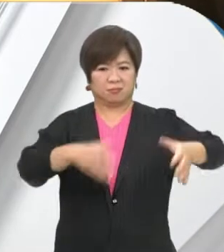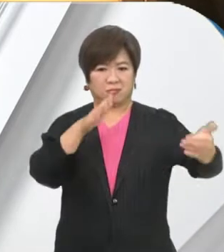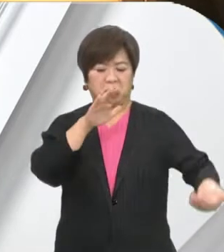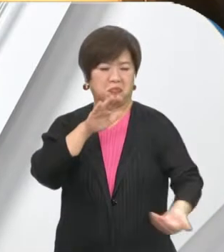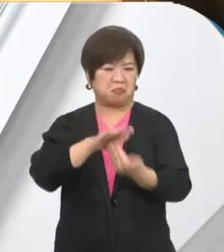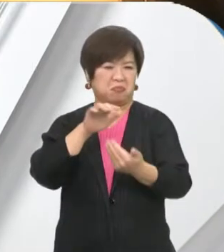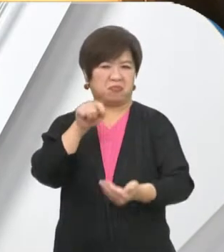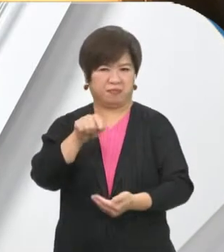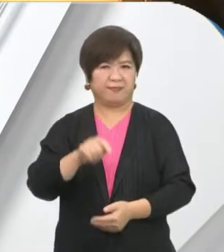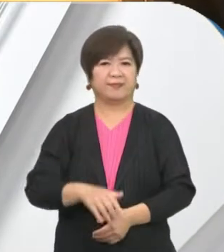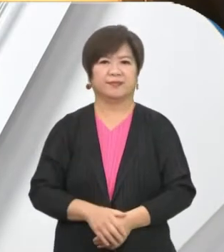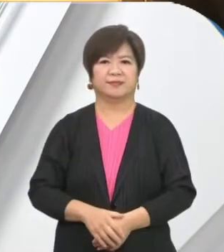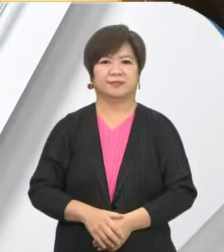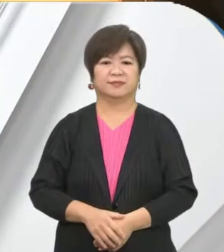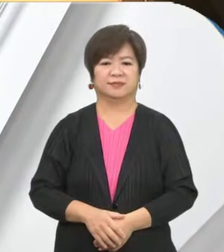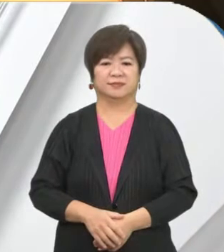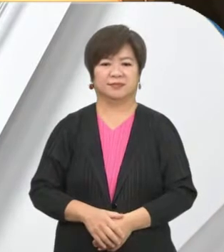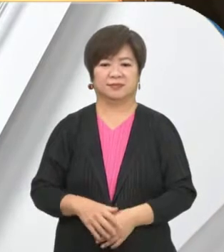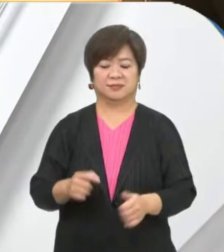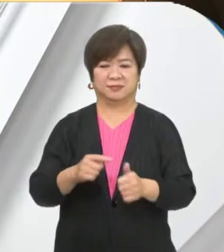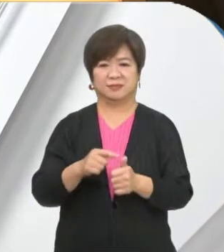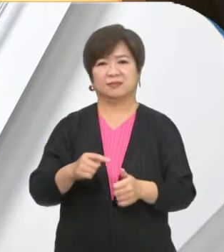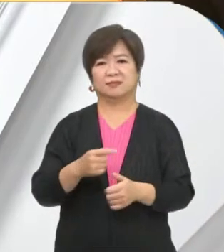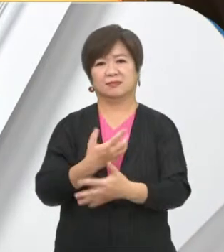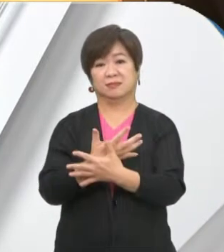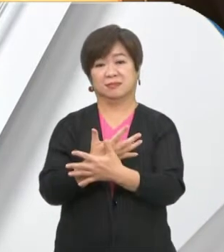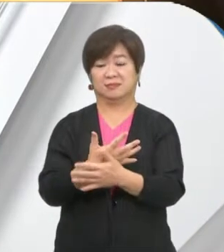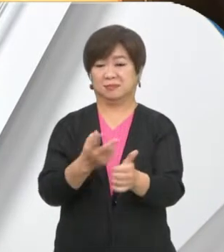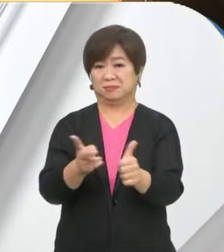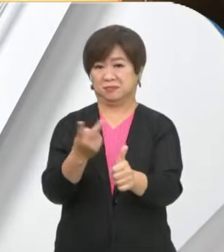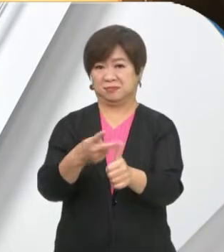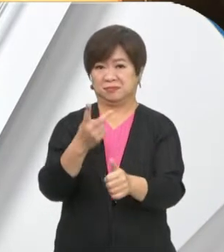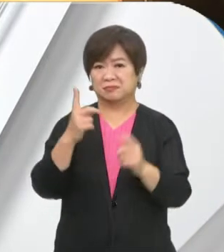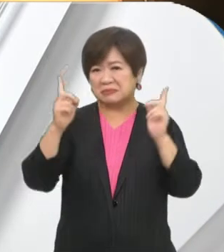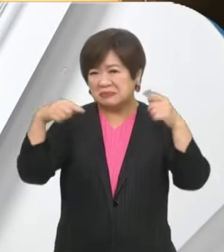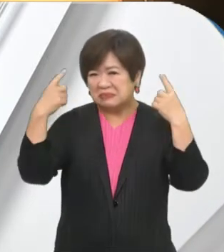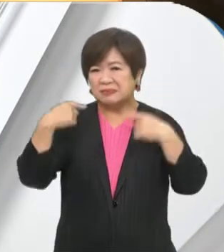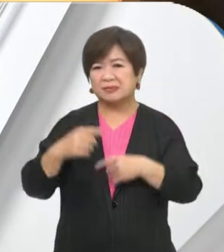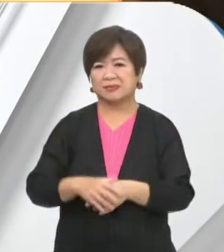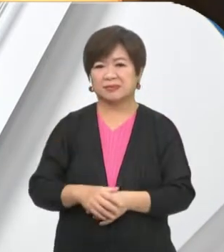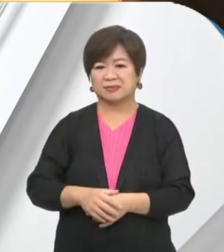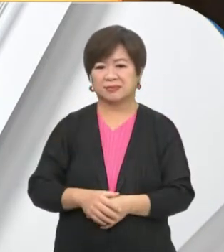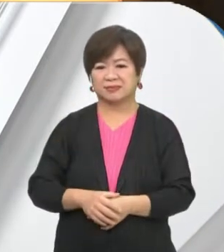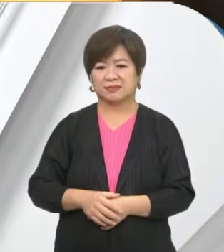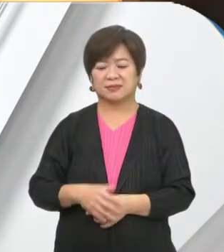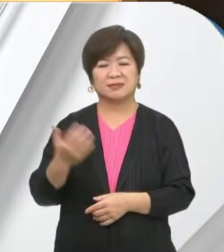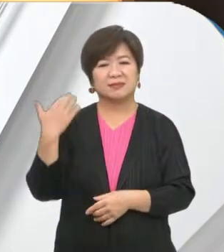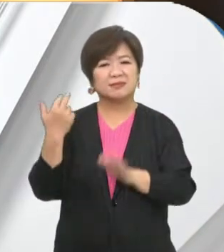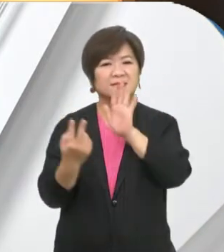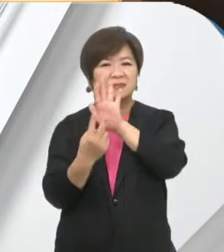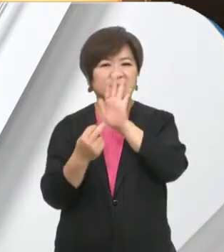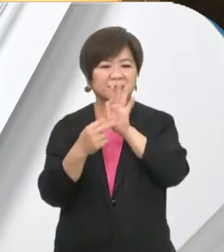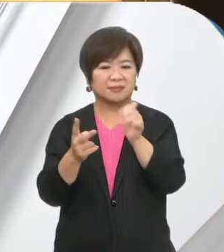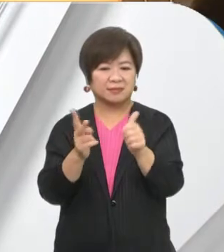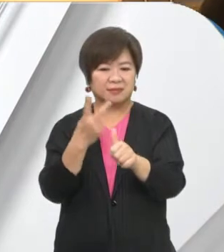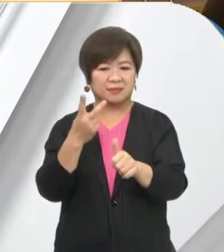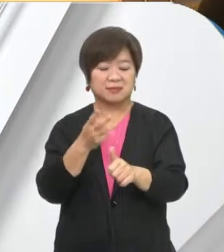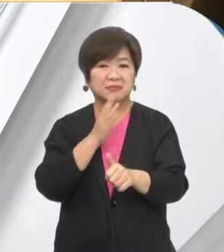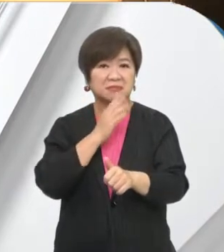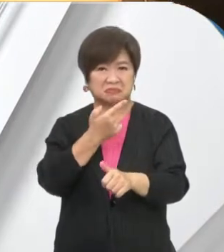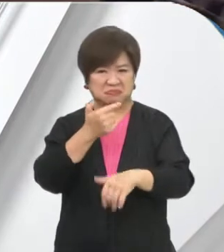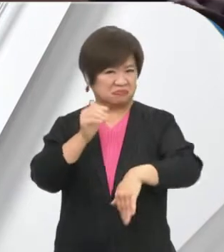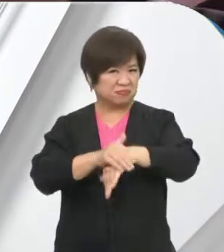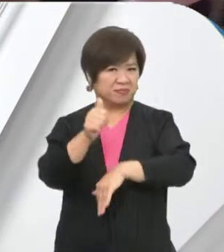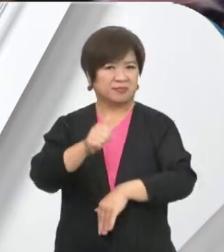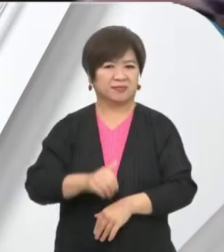的，他都是拿了第二名。不过在那个年代，我们通常都有一个说法，就是说第二名其实是最好的设